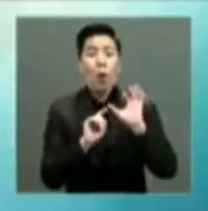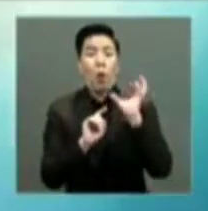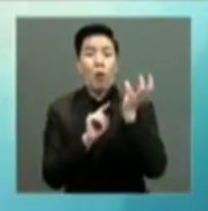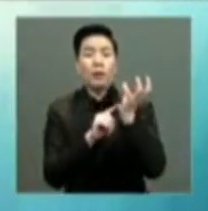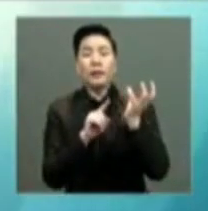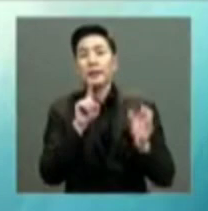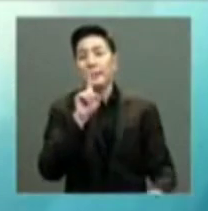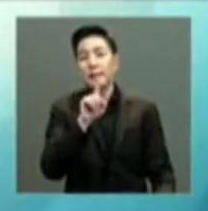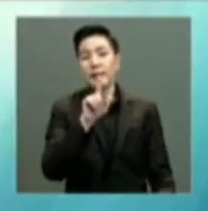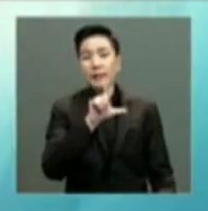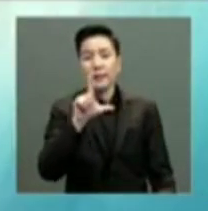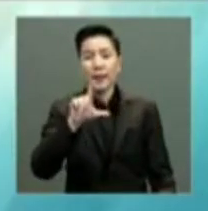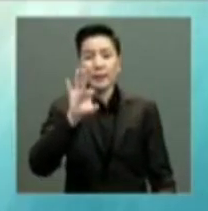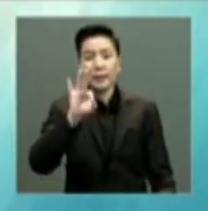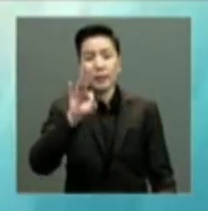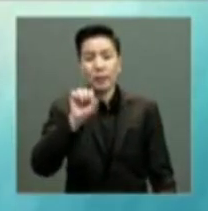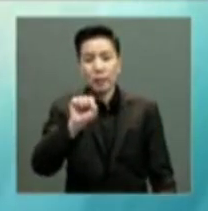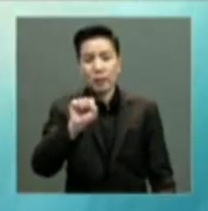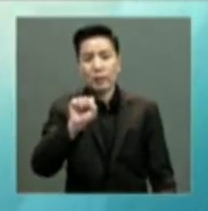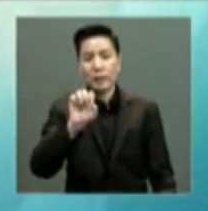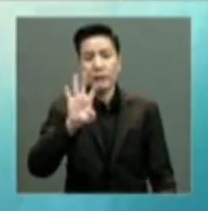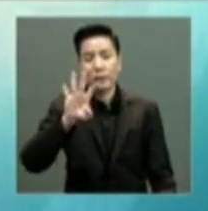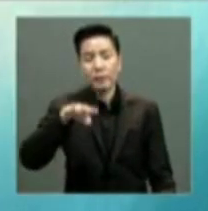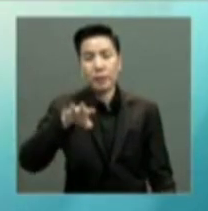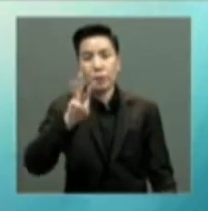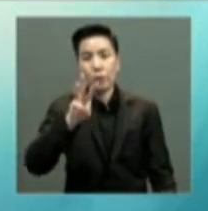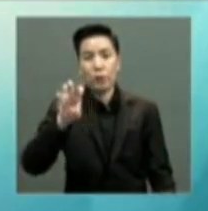ข้อความความละเอียดนะครับในเรื่องของการสืบเสาะหาเป็นเรื่องหน้าที่ของทางกระทรวงสาธารณสุขเพื่อที่จะช่วยเหลือพี่น้องนะครับทุกชาติทุกกลุ่มทุกวัยนะครับแล้วก็ทุกศาสนานะครับเราเป็นพี่น้องกันเพราะฉะนั้นข้อมูลต่างๆเหล่านี้ว่าจะเป็นประโยชน์ประยุทธ์ประโยชน์ต่อท่านนะครับก็ช่วยกันที่จะได้ดูแลกันถ้าท่านแข็งแรงดีพวกเราก็ก็ดีใจด้วยนะครับก็ขอให้รีบมารักษามารับการดูแลนะครับไปดูสถานการณ์ของโลกครับตอนนี้หนึ่งล้านเก้าแสนสองหมื่น4679